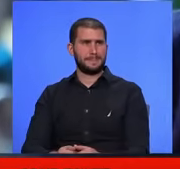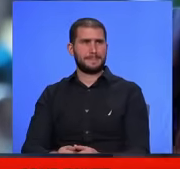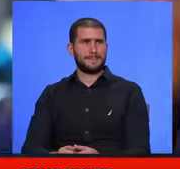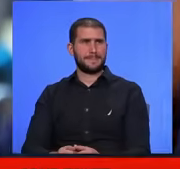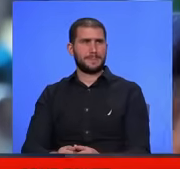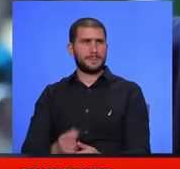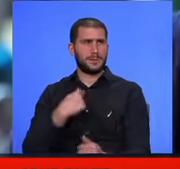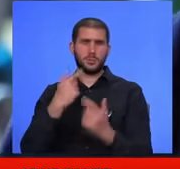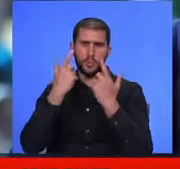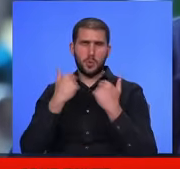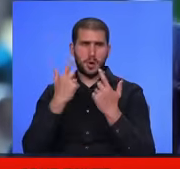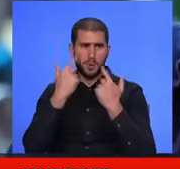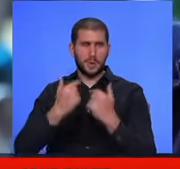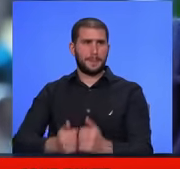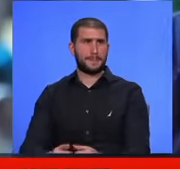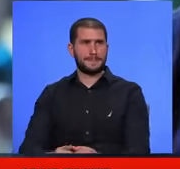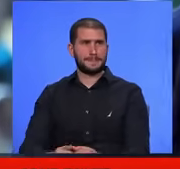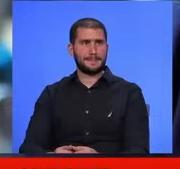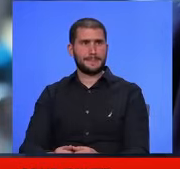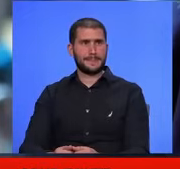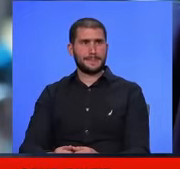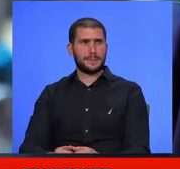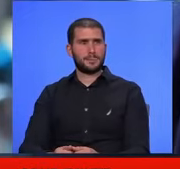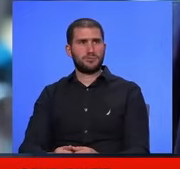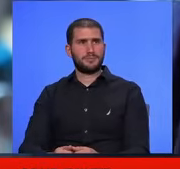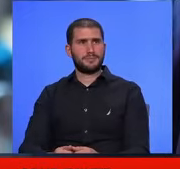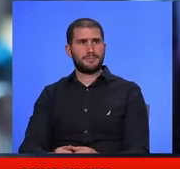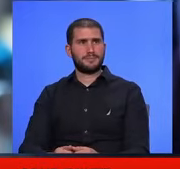อาดาจูเดียคลาย